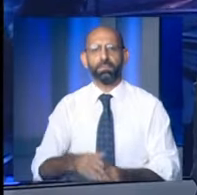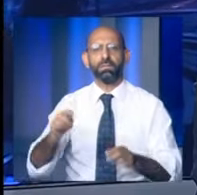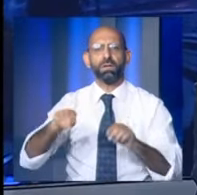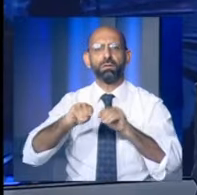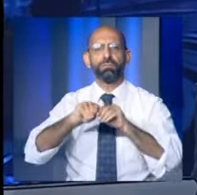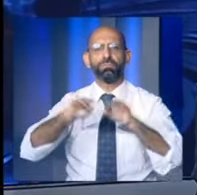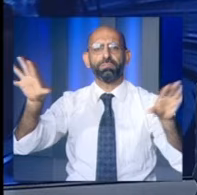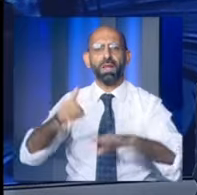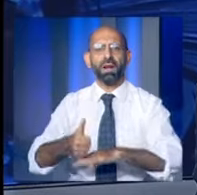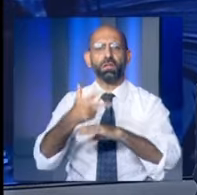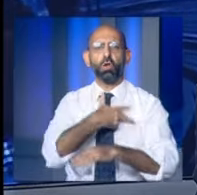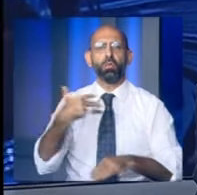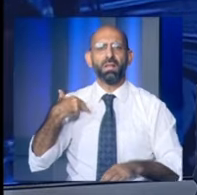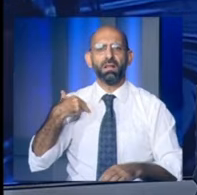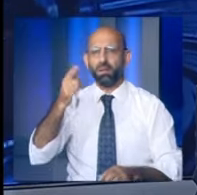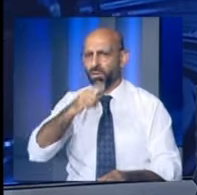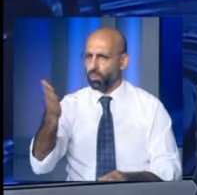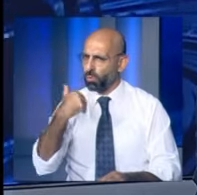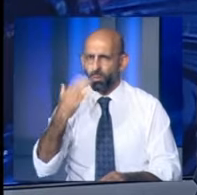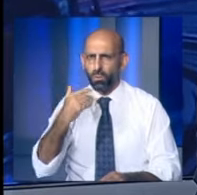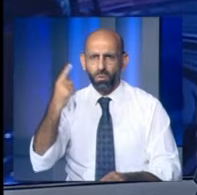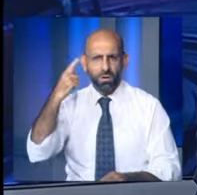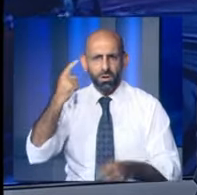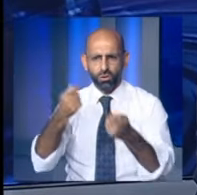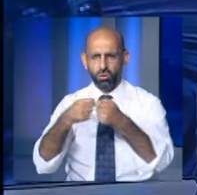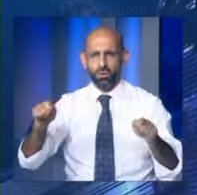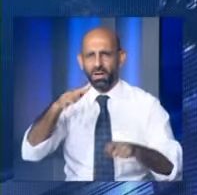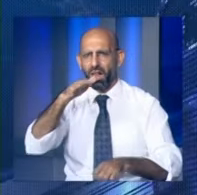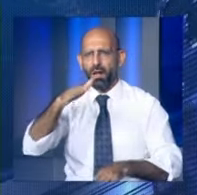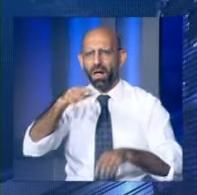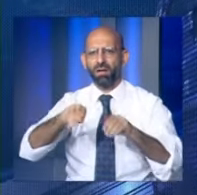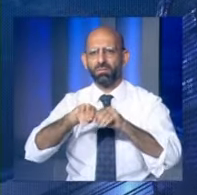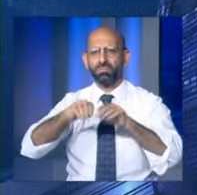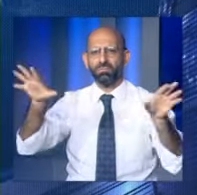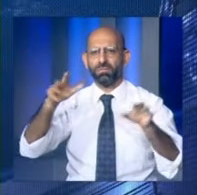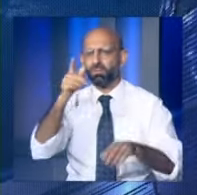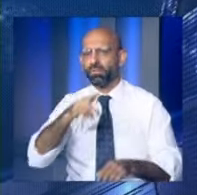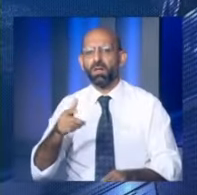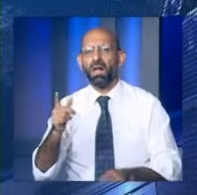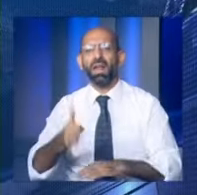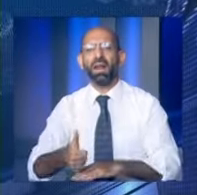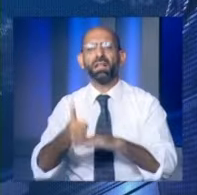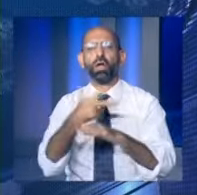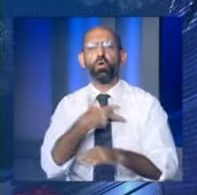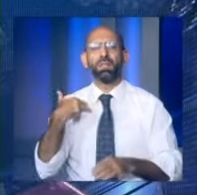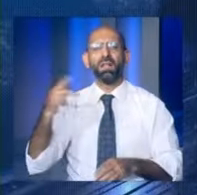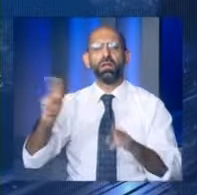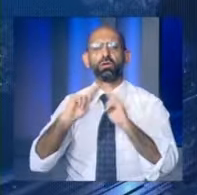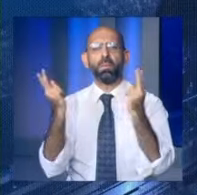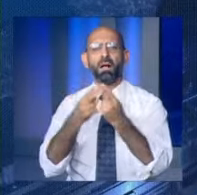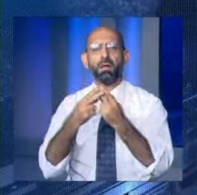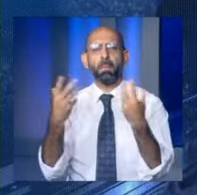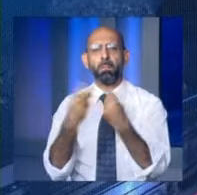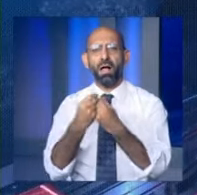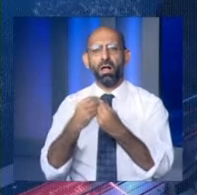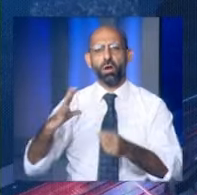صدر عن المكتب الإعلامي لرئيس الحكومة نجيب ميقاتي النفي الآتي: إن ما أوردته جريدة الأخبار من مواقف